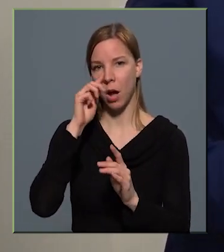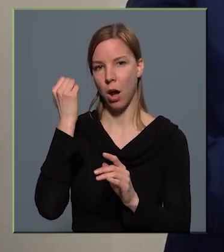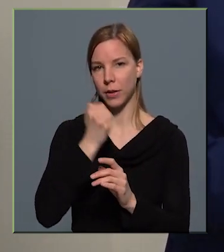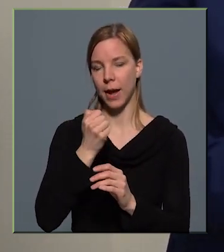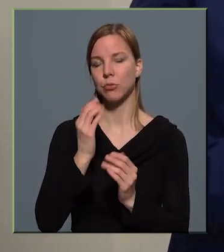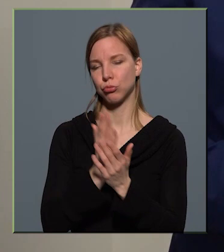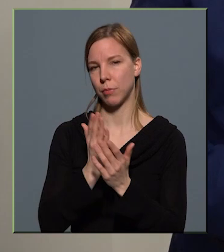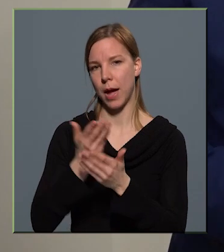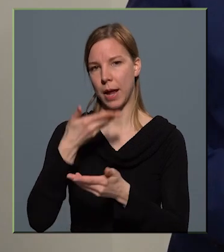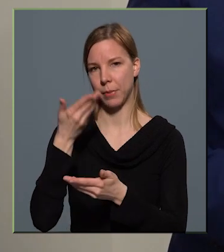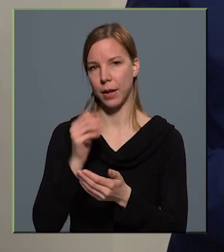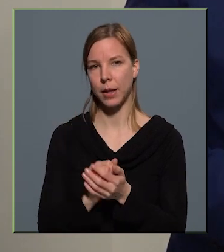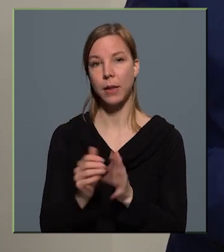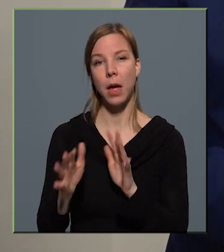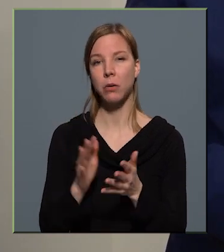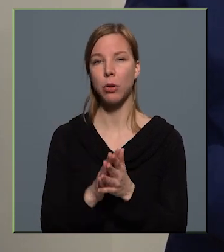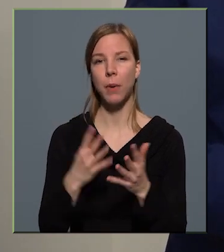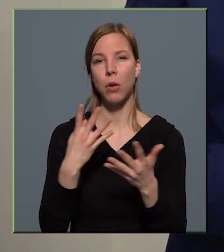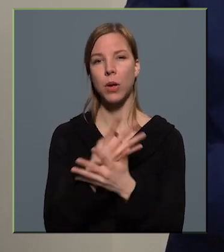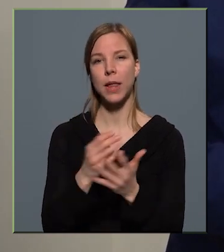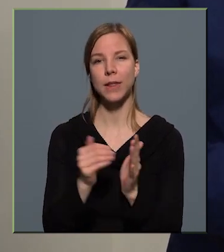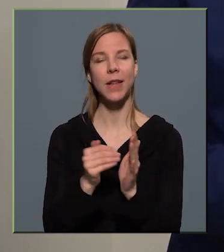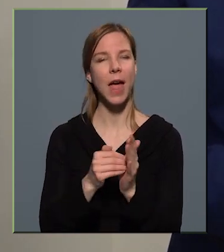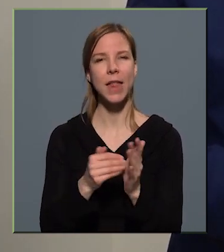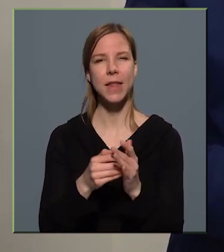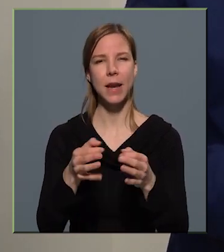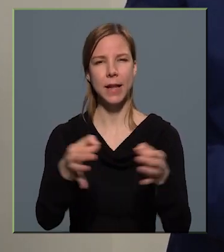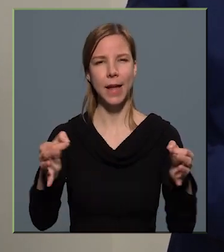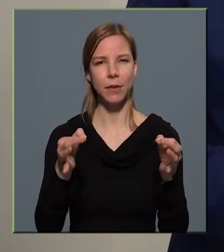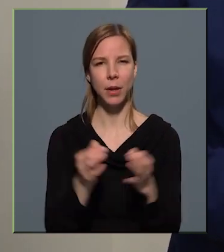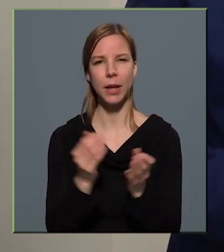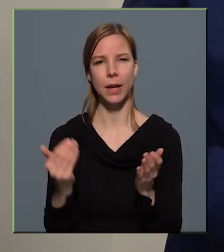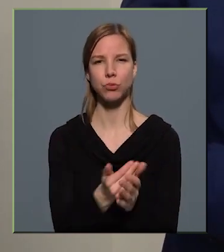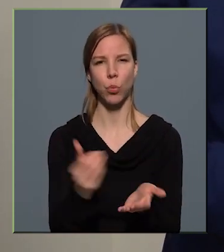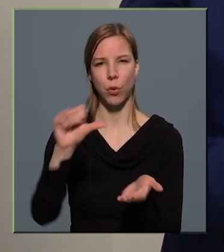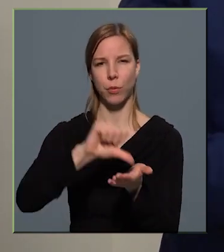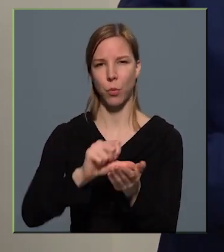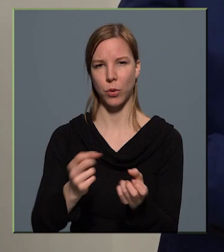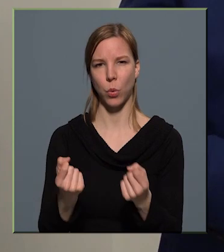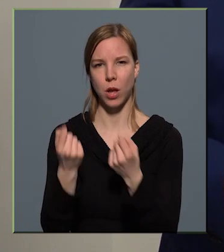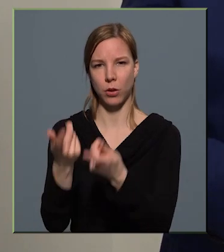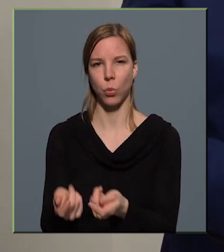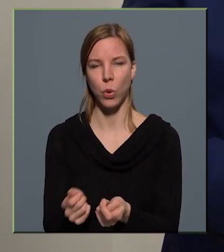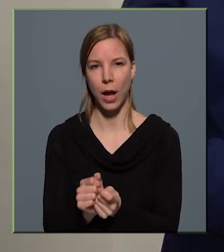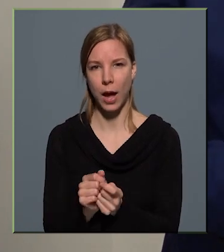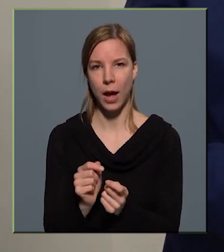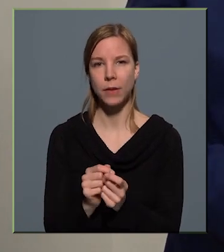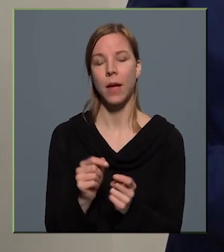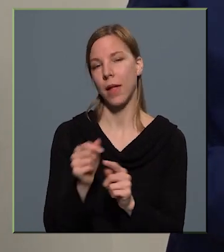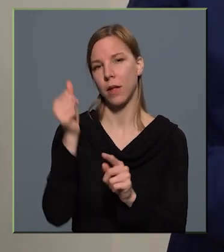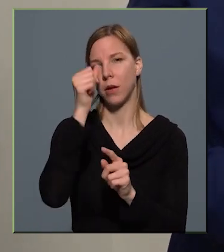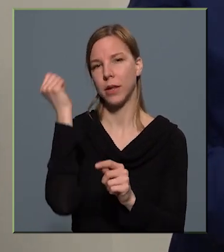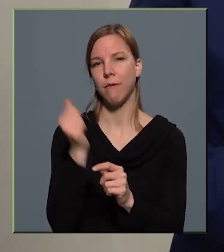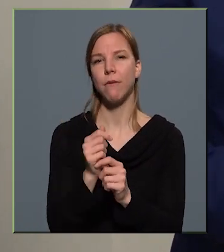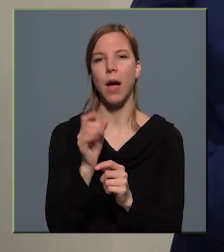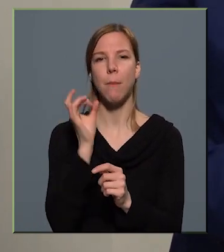közel 90 000 négyzetméteres új komplexumot adtunk át a tavalyi évben, ugye ezt hívjuk mi Bos Budapest